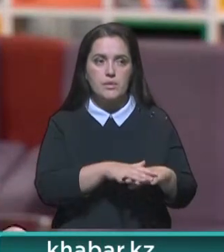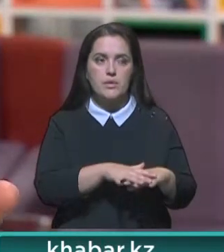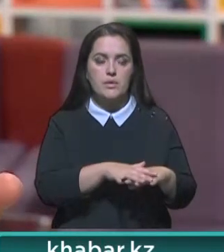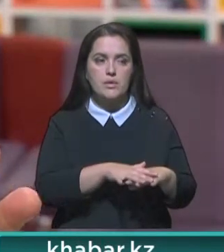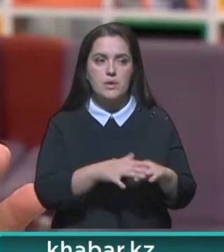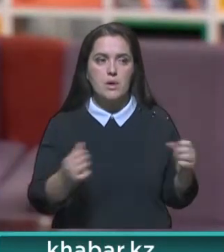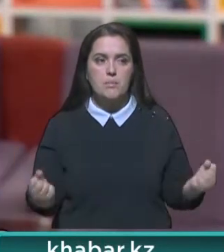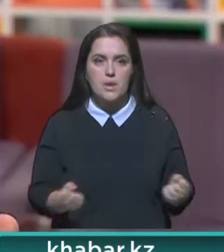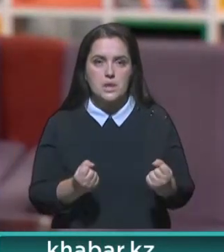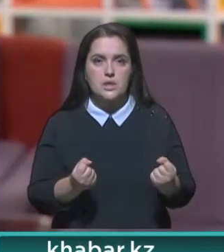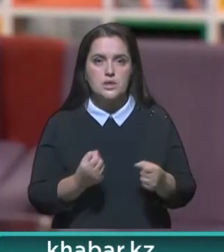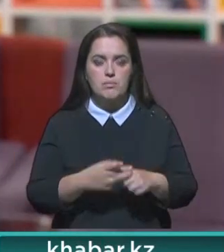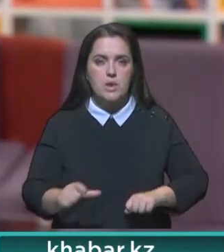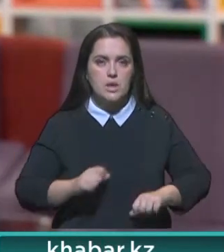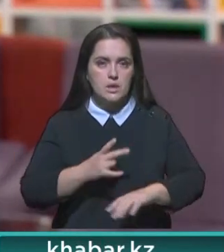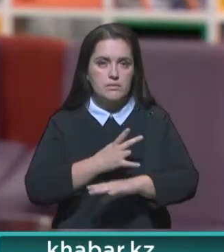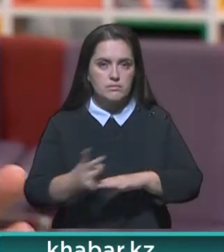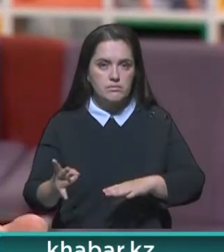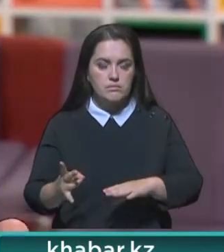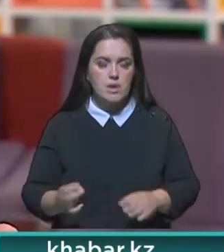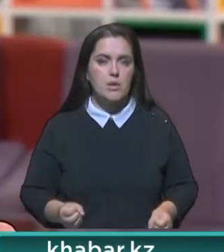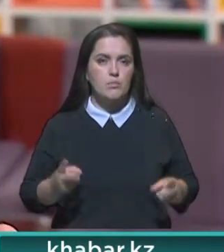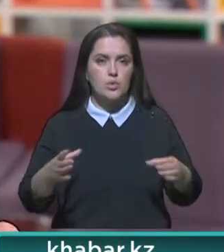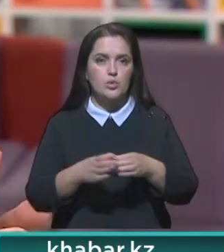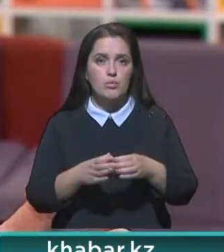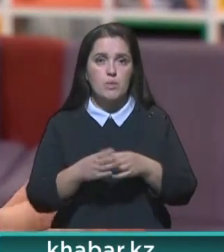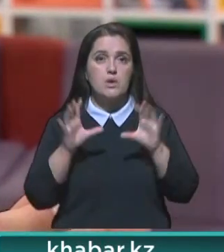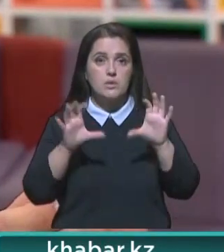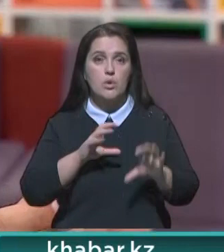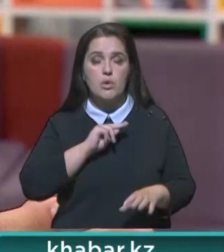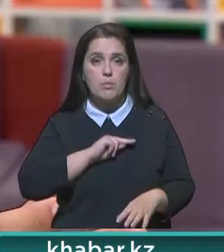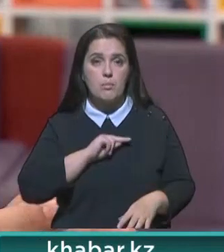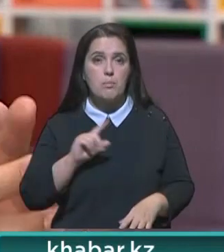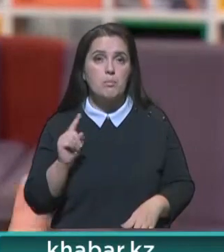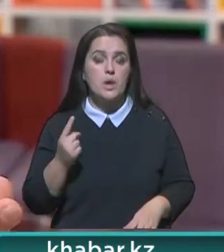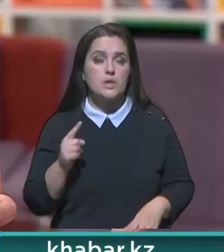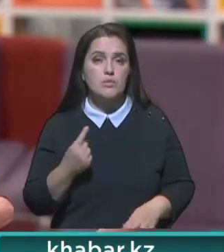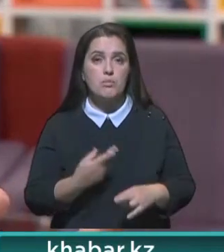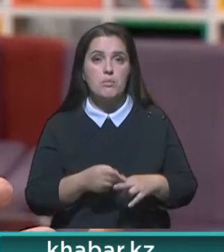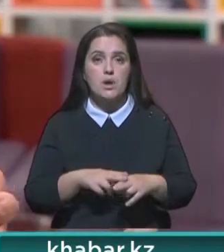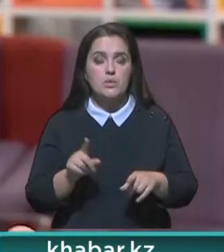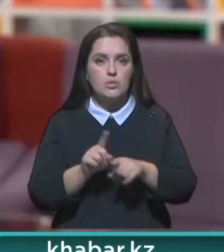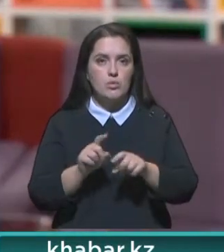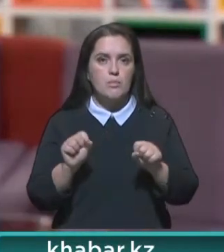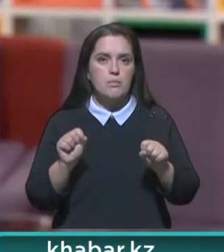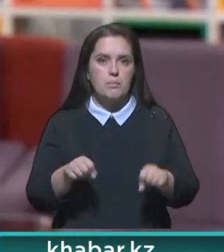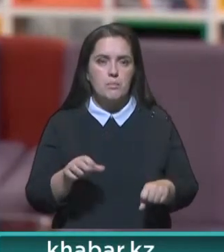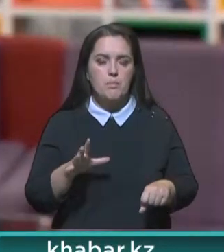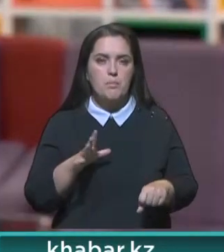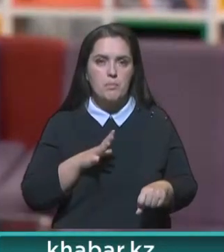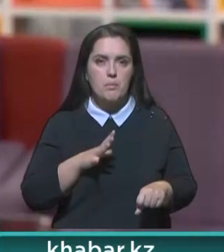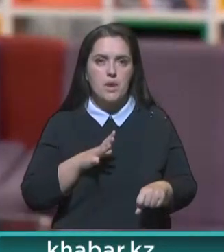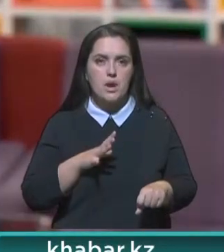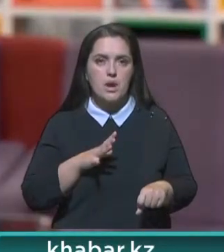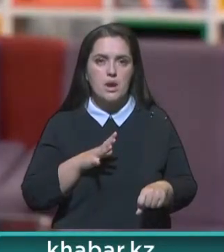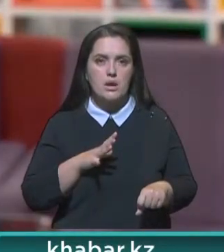поддержки радикальных течений терроризма. Вот этот закон работал. Почему он, допустим, в рамках этого закона нельзя было, допустим, и эти